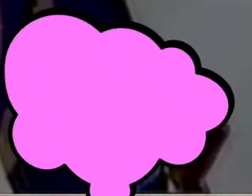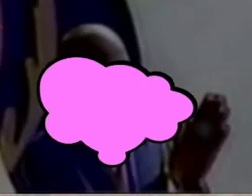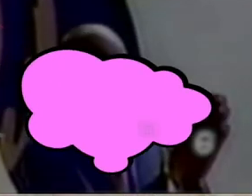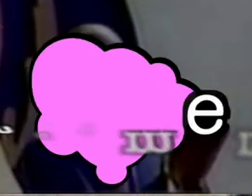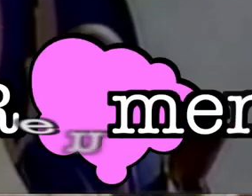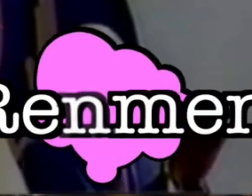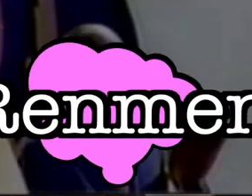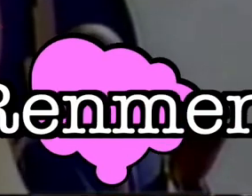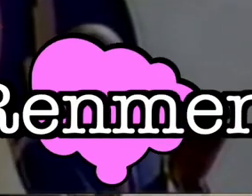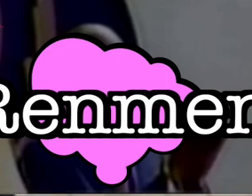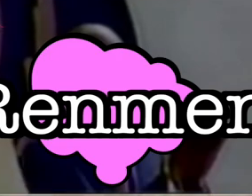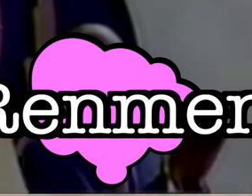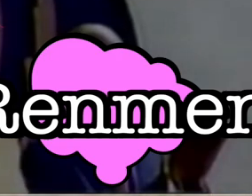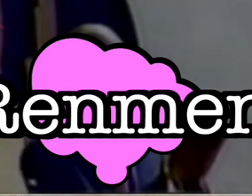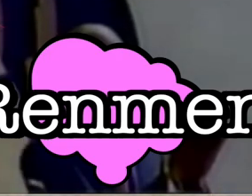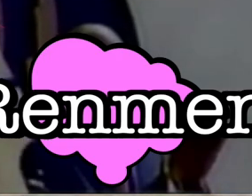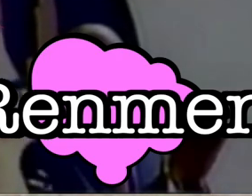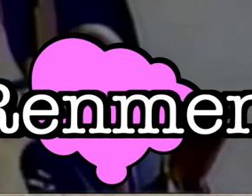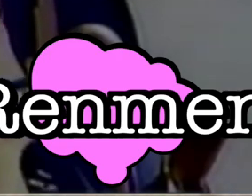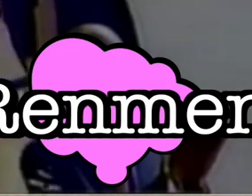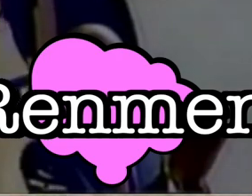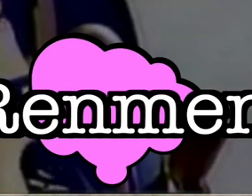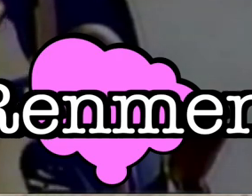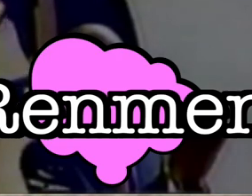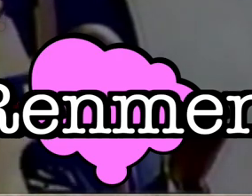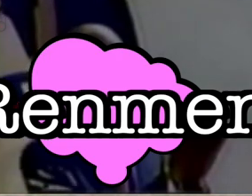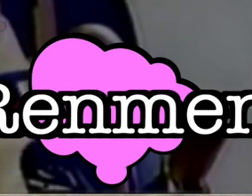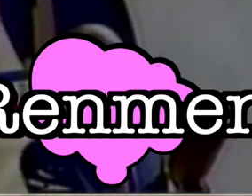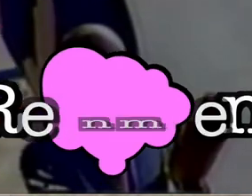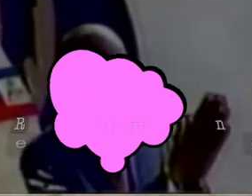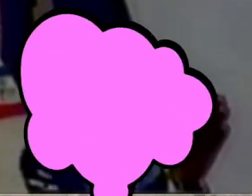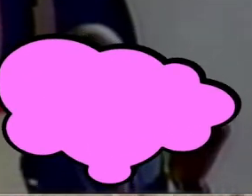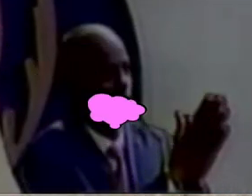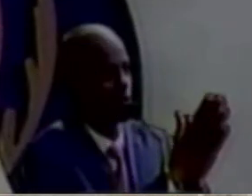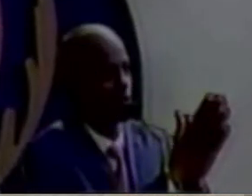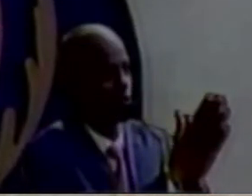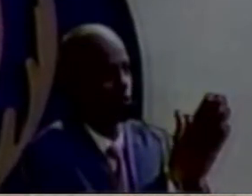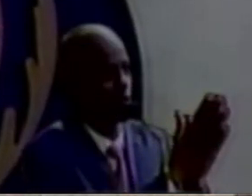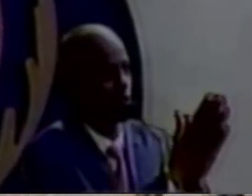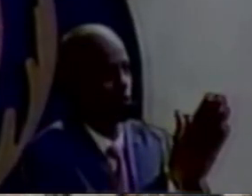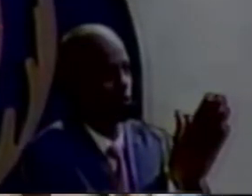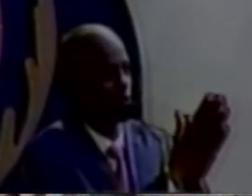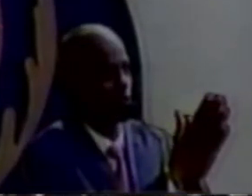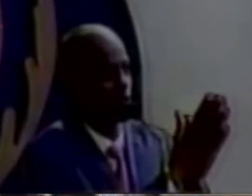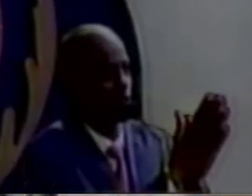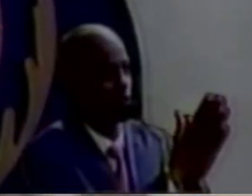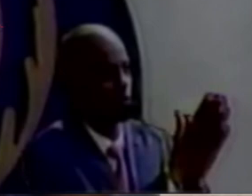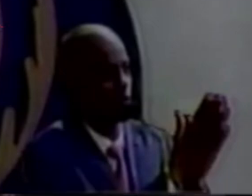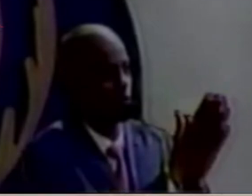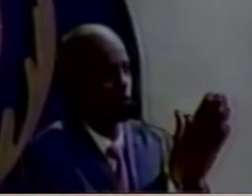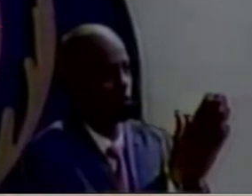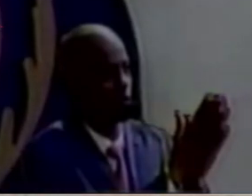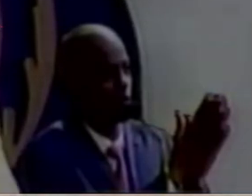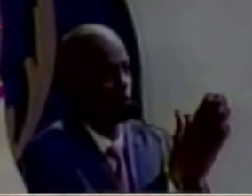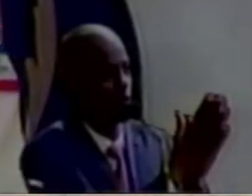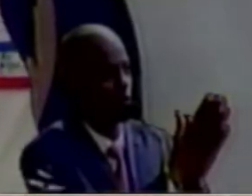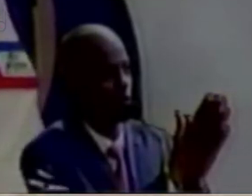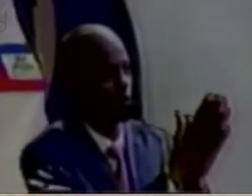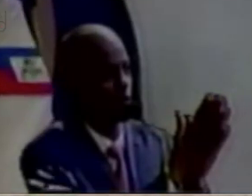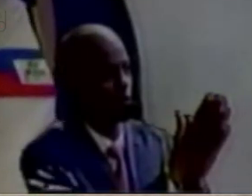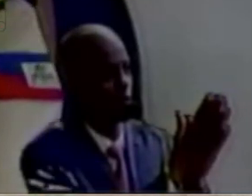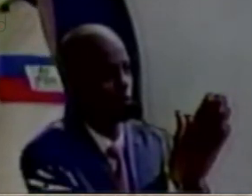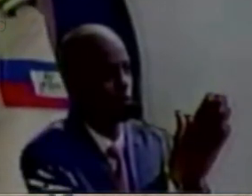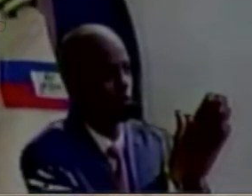dispensaire, magasin, l'école couture, tout ça, les gens qui ont gagné, tout tombé plat à terre. Et il faut